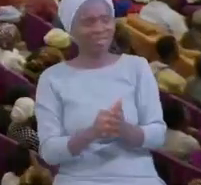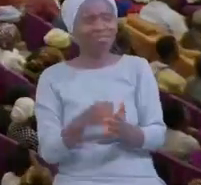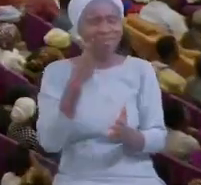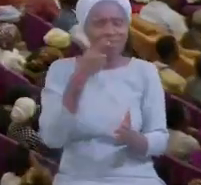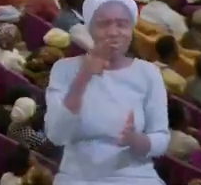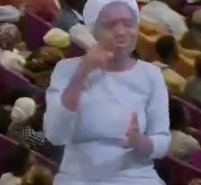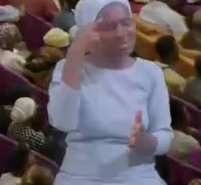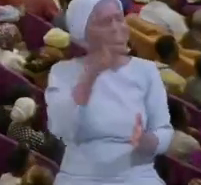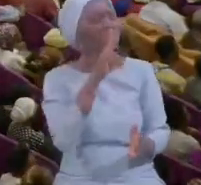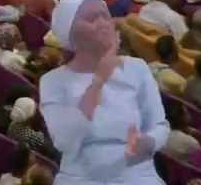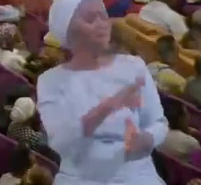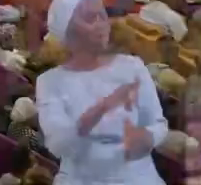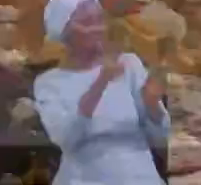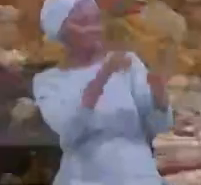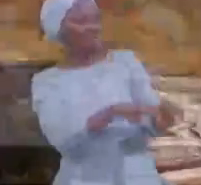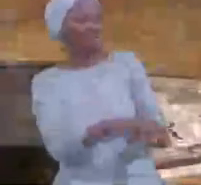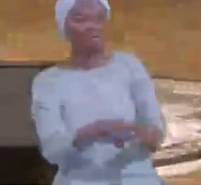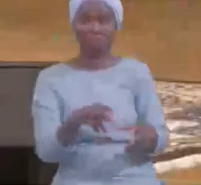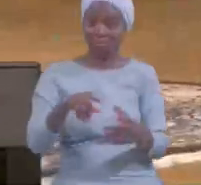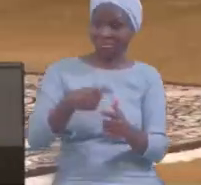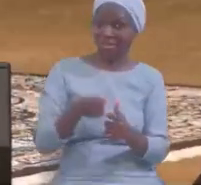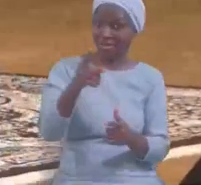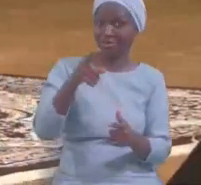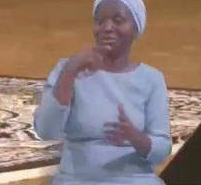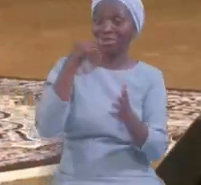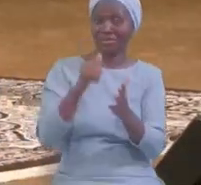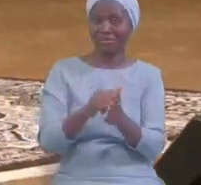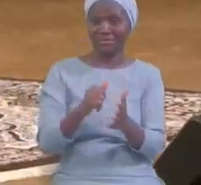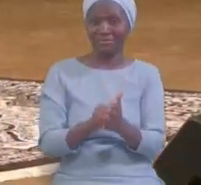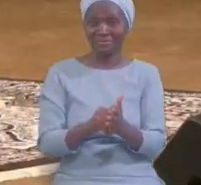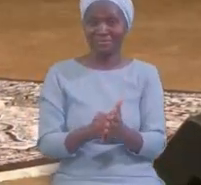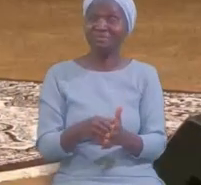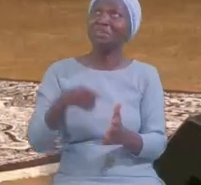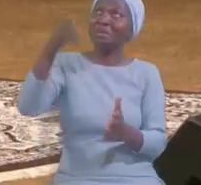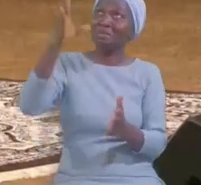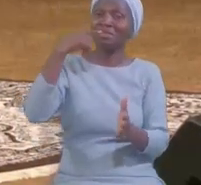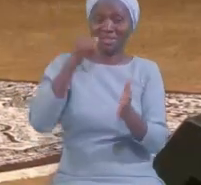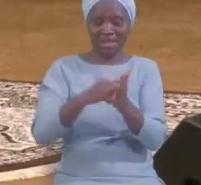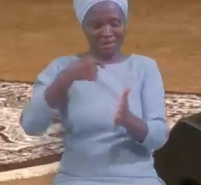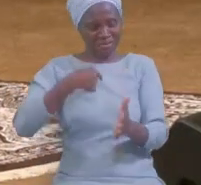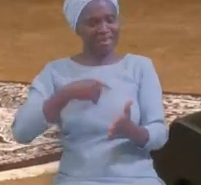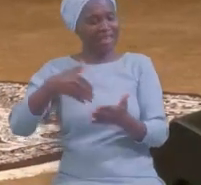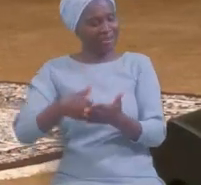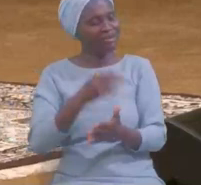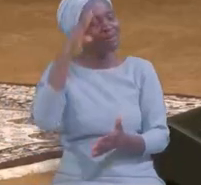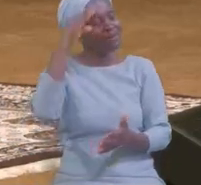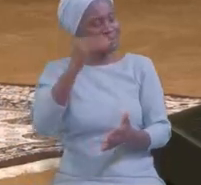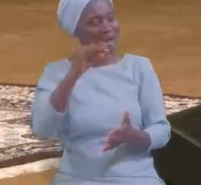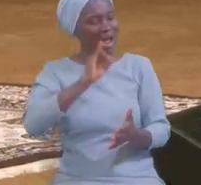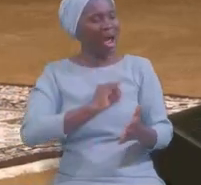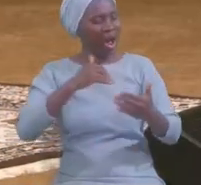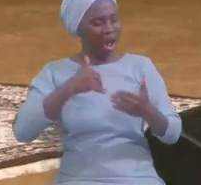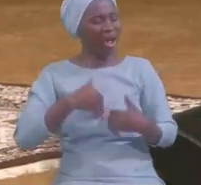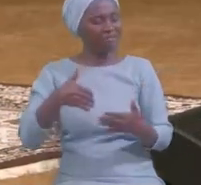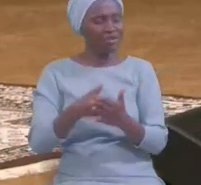es? D'accord? Il dit que je suis un nouvel homme. J'ai une nouvelle parole dans